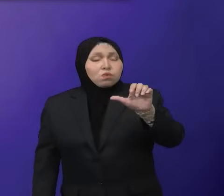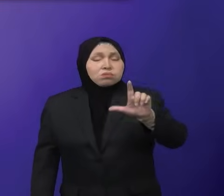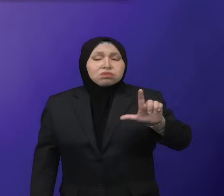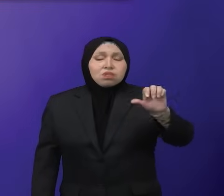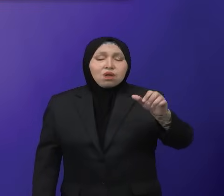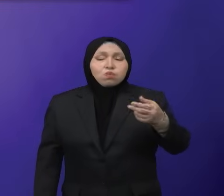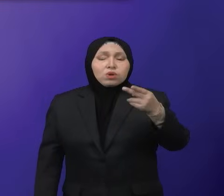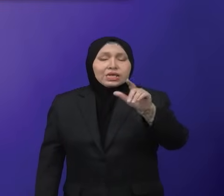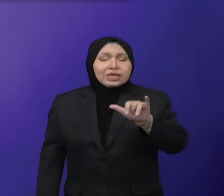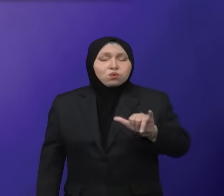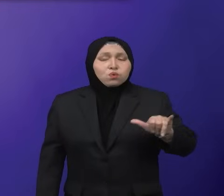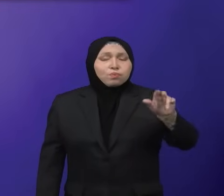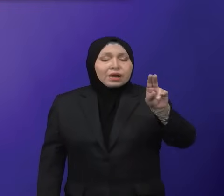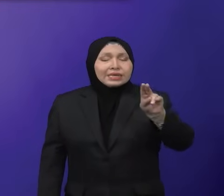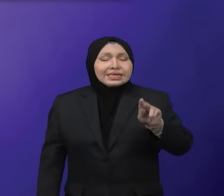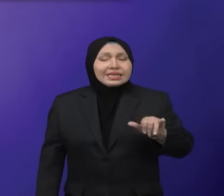Yuridullahu